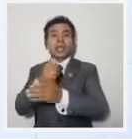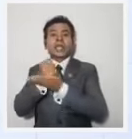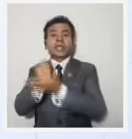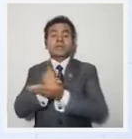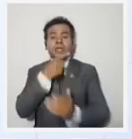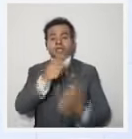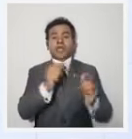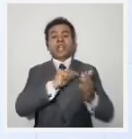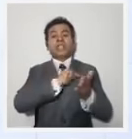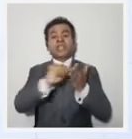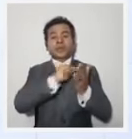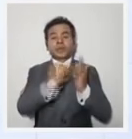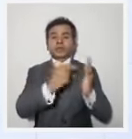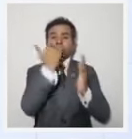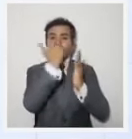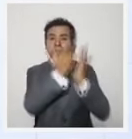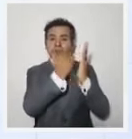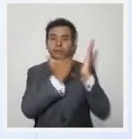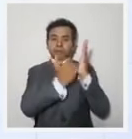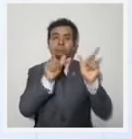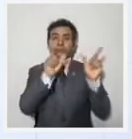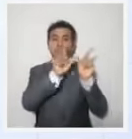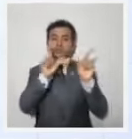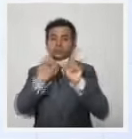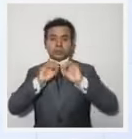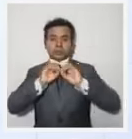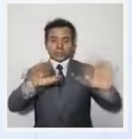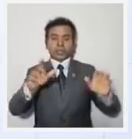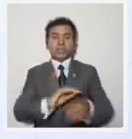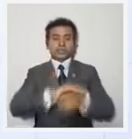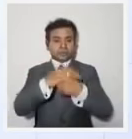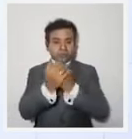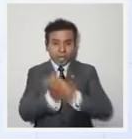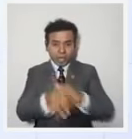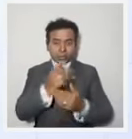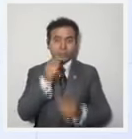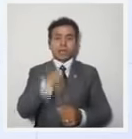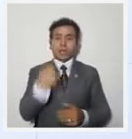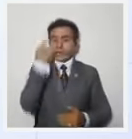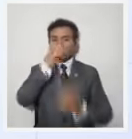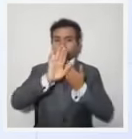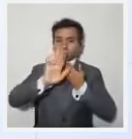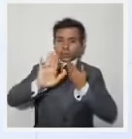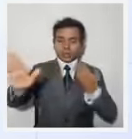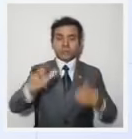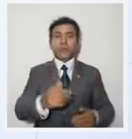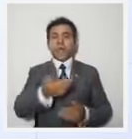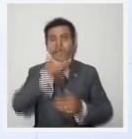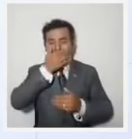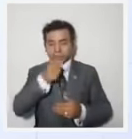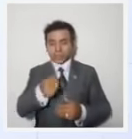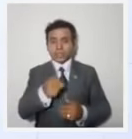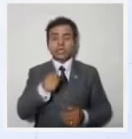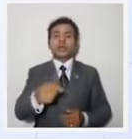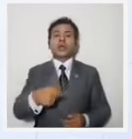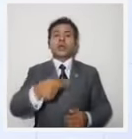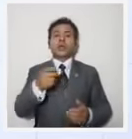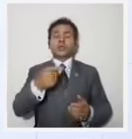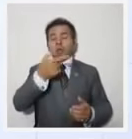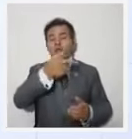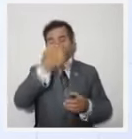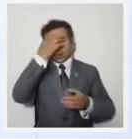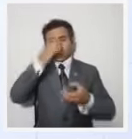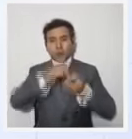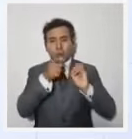সেবাকর্মীদের ভূমিকা কী, এসবই এই ওয়েবসাইটের মধ্যে আছে। কারণ তারা অনেক সময় এই আমরা যে স্বাস্থ্য নিয়মগুলি বলি, হাত